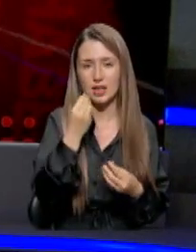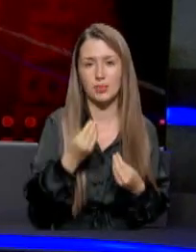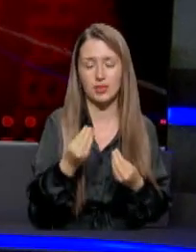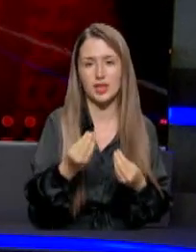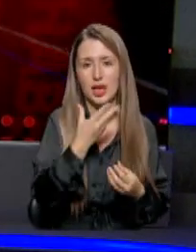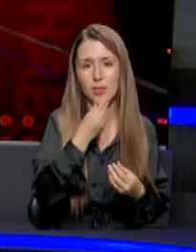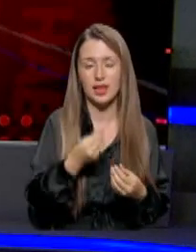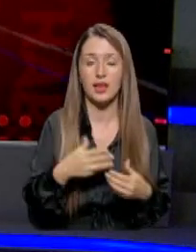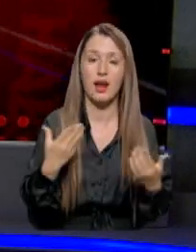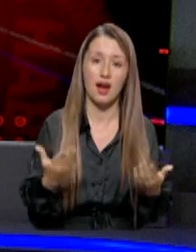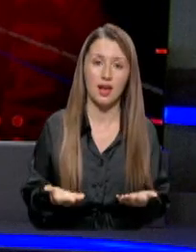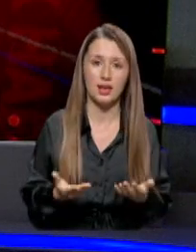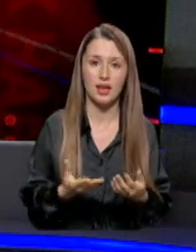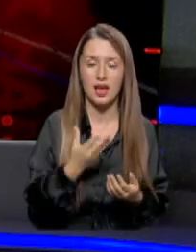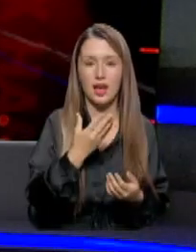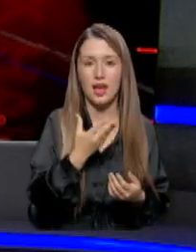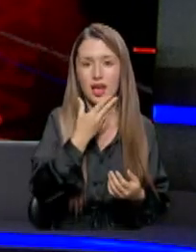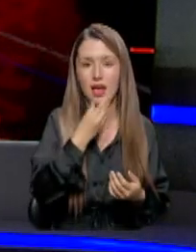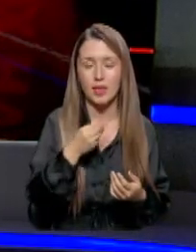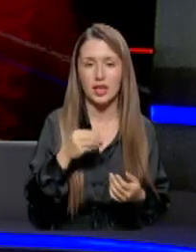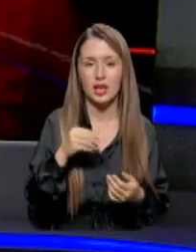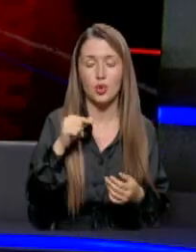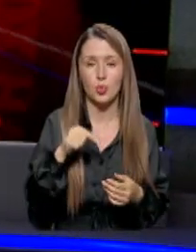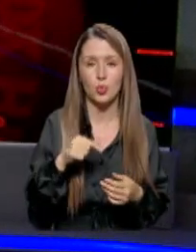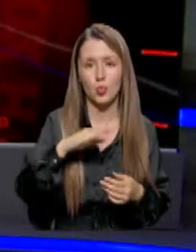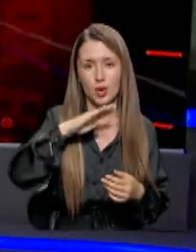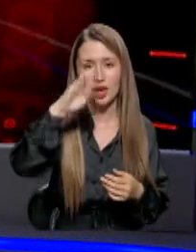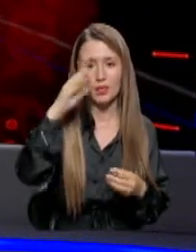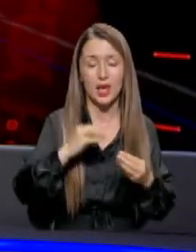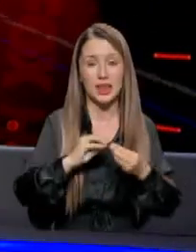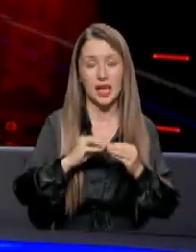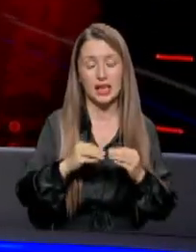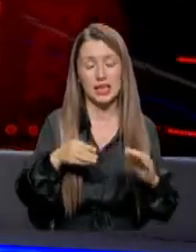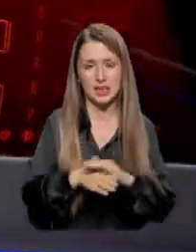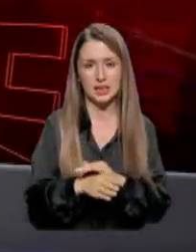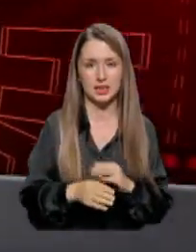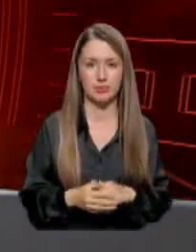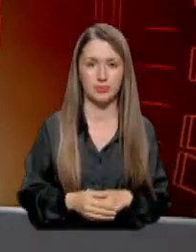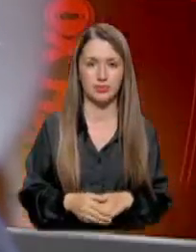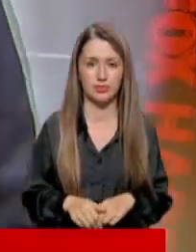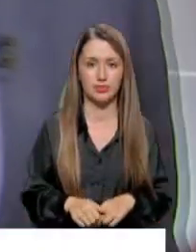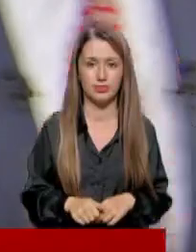ve haliyle emekliler bu bayrama da dertli girdi.